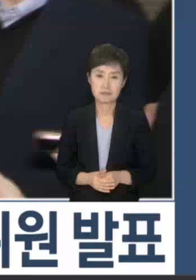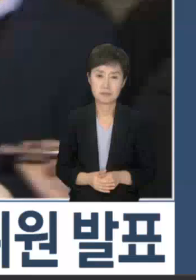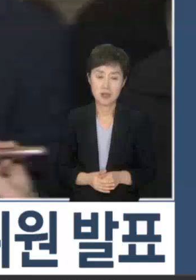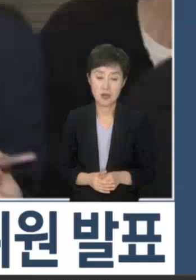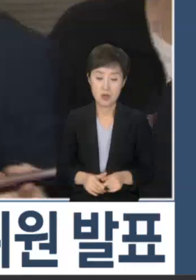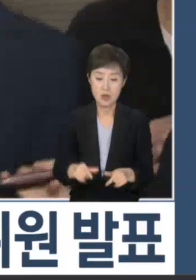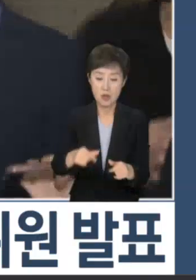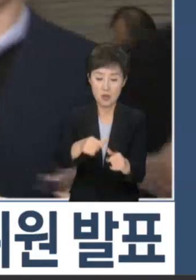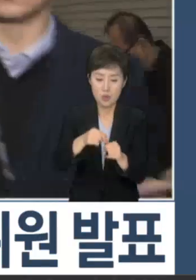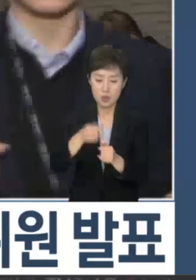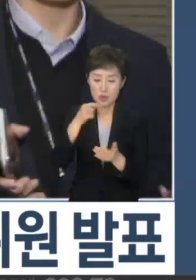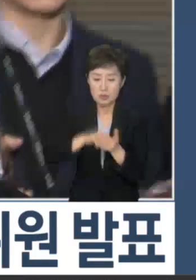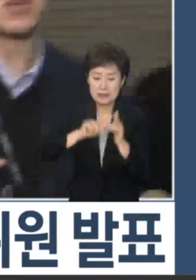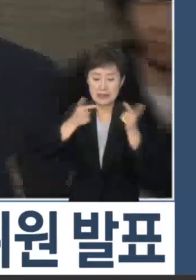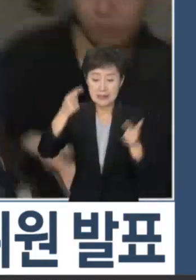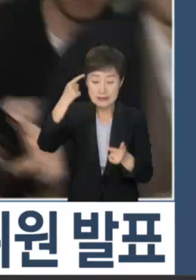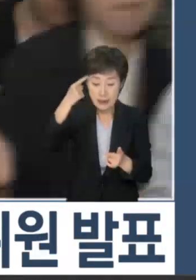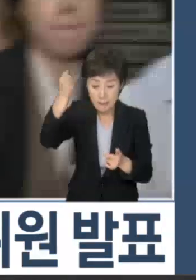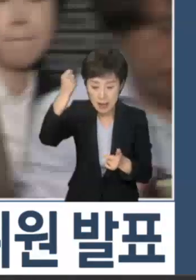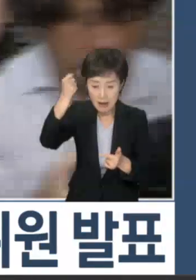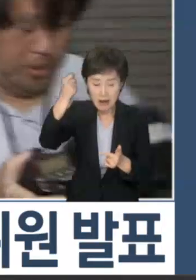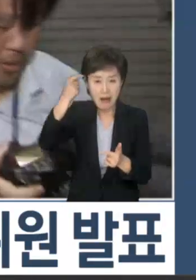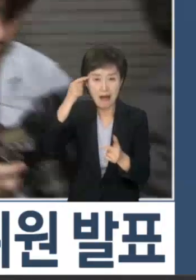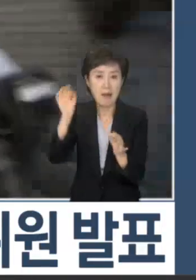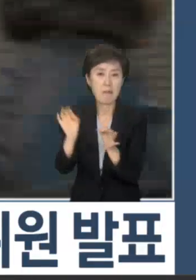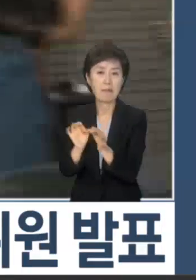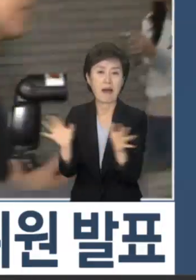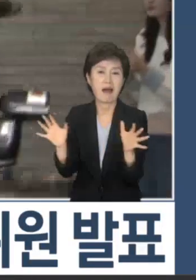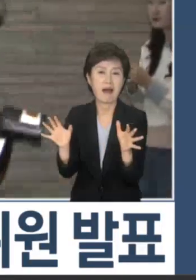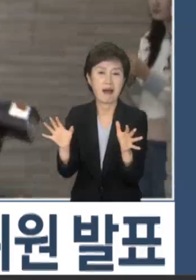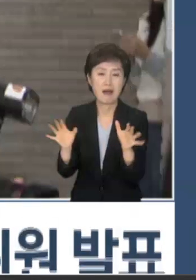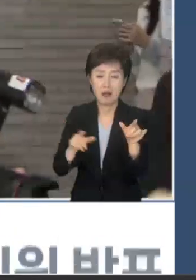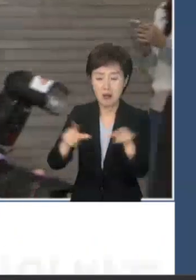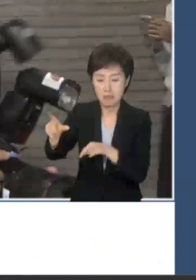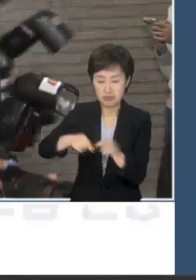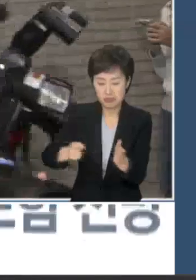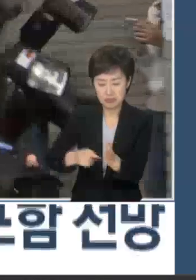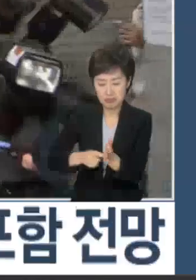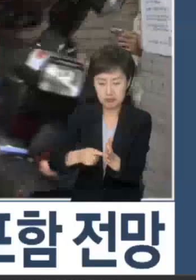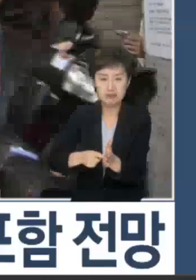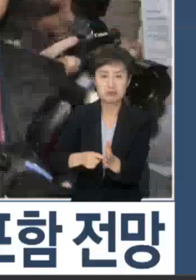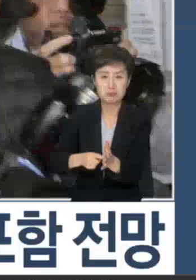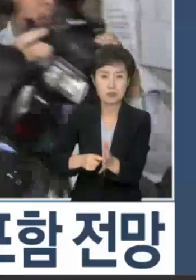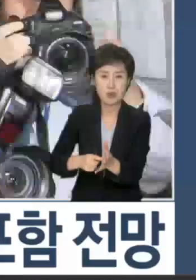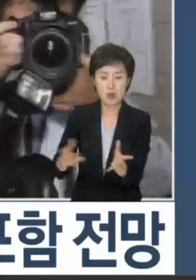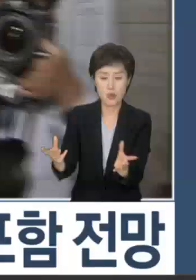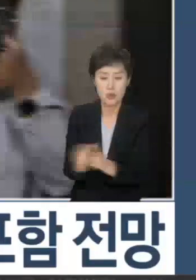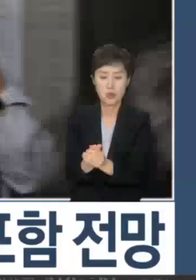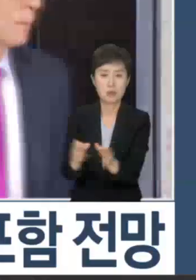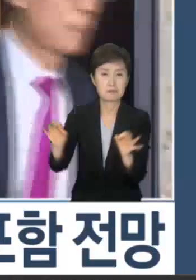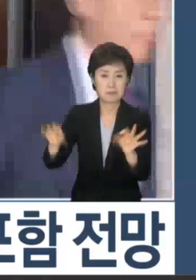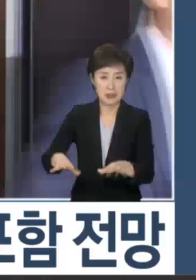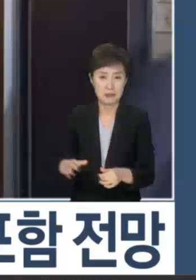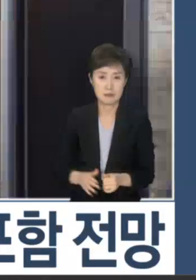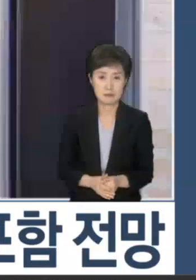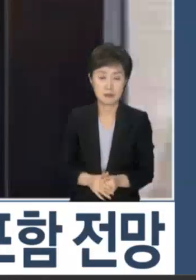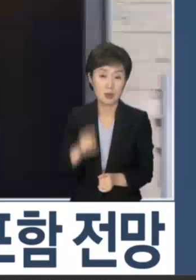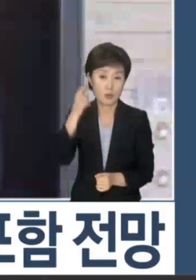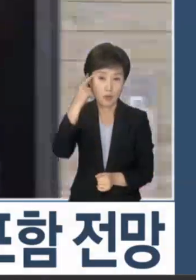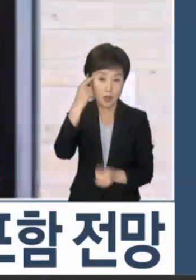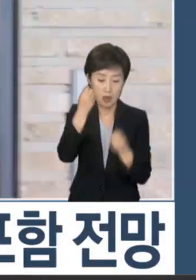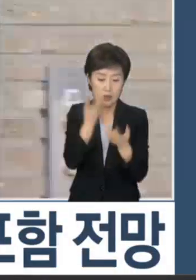상당히 빠른 속도로 구성이 된것 같습니다. 그렇다는 것은 그만큼 혁신 의지가 굉장히 뚜렷한 것이고, 지금